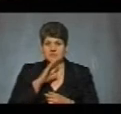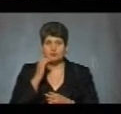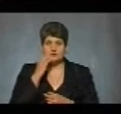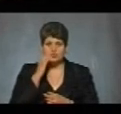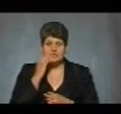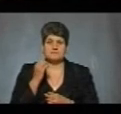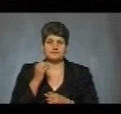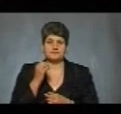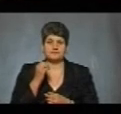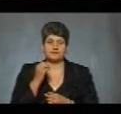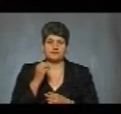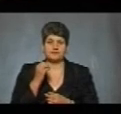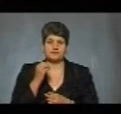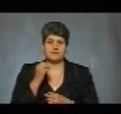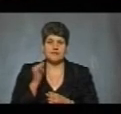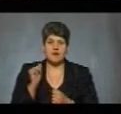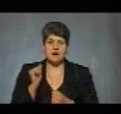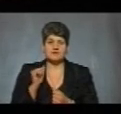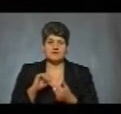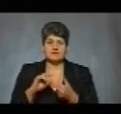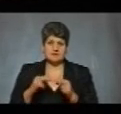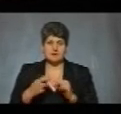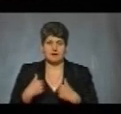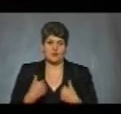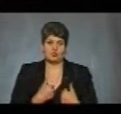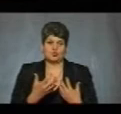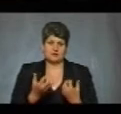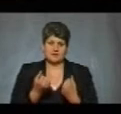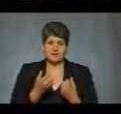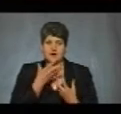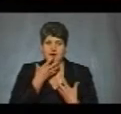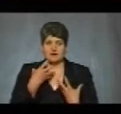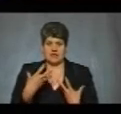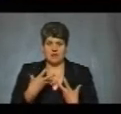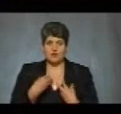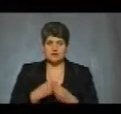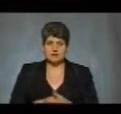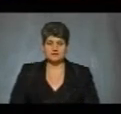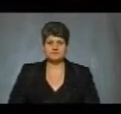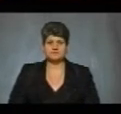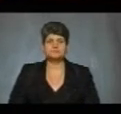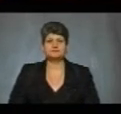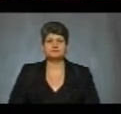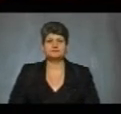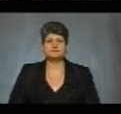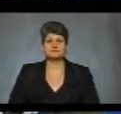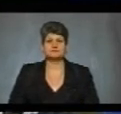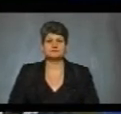дідусем. А взамін я хочу отримати гарні емоції. Ірина Терлюк, Юрій Багрій,